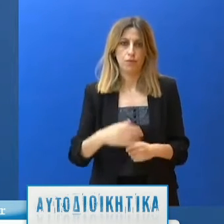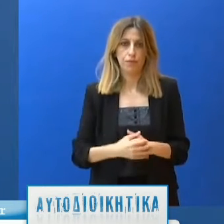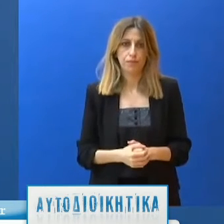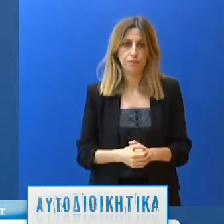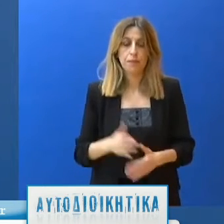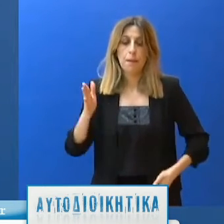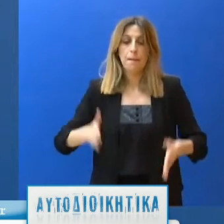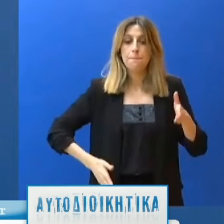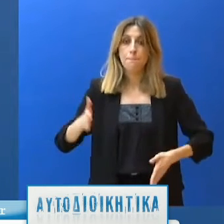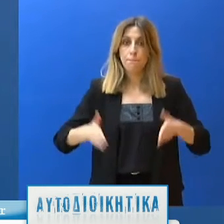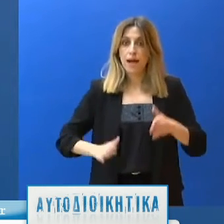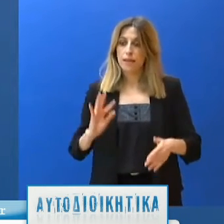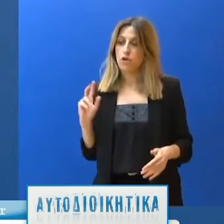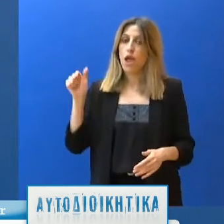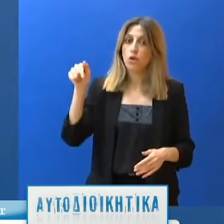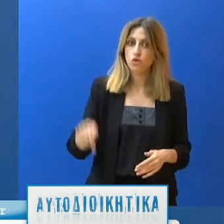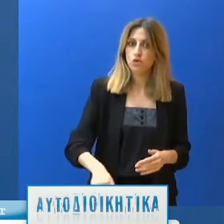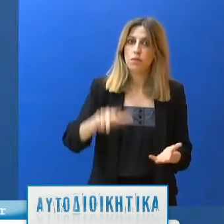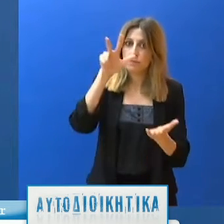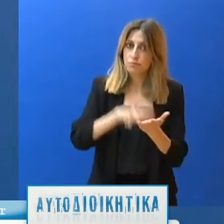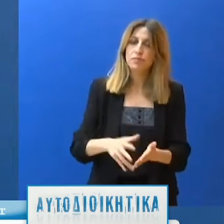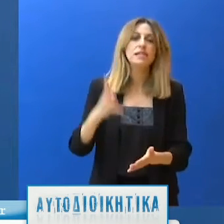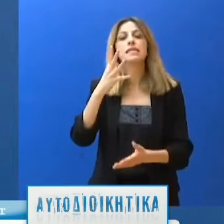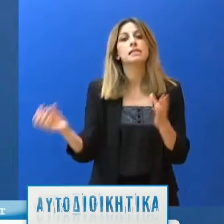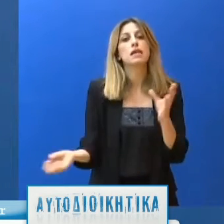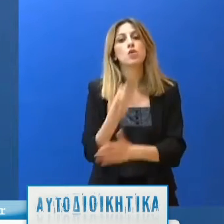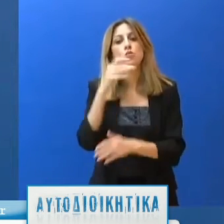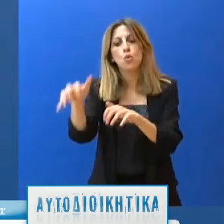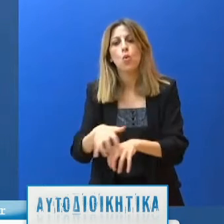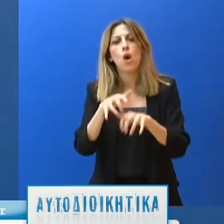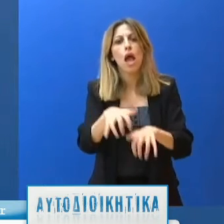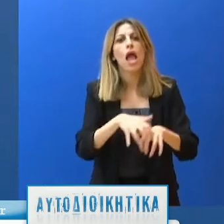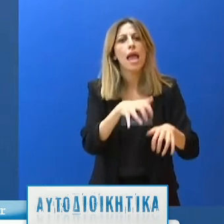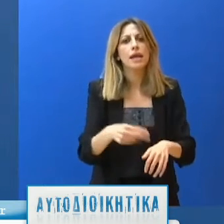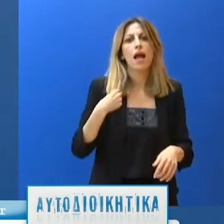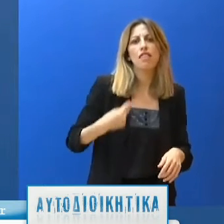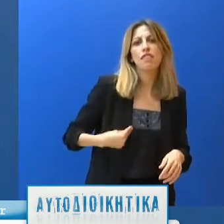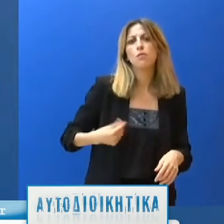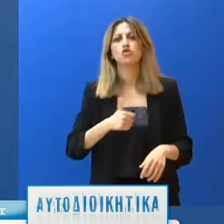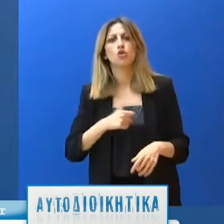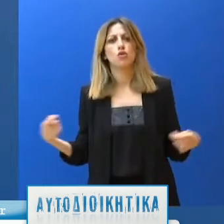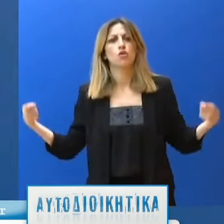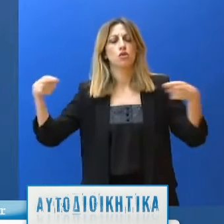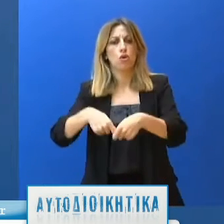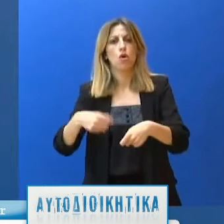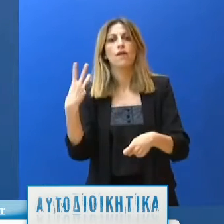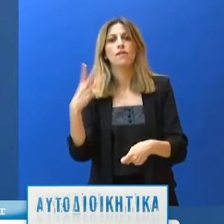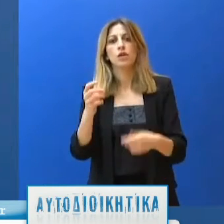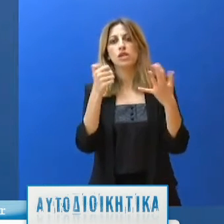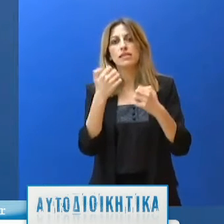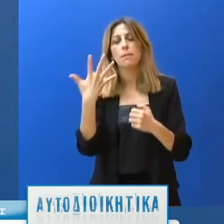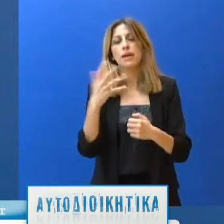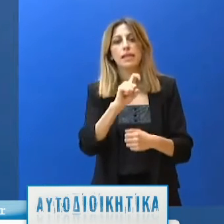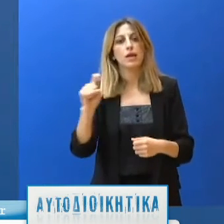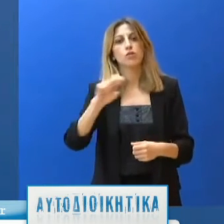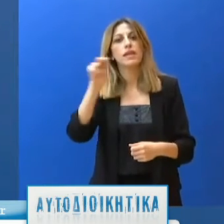Από το Μάρτιο μέχρι σήμερα εγκρίθηκαν 4 νέα έργα συμπράξεων δημόσιου και ιδιωτικού τομέα ύψους 365 εκατομμυρίων